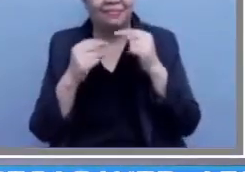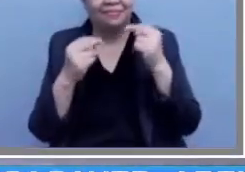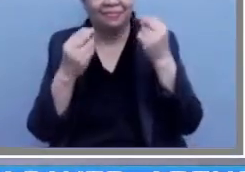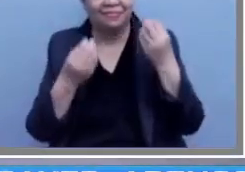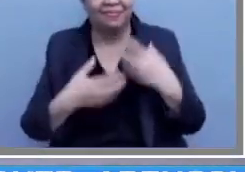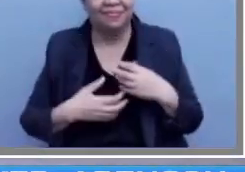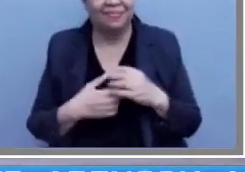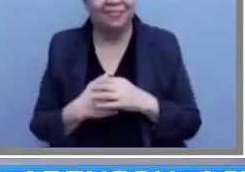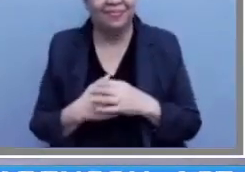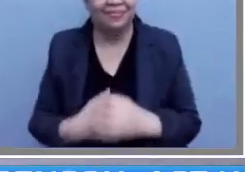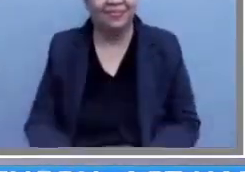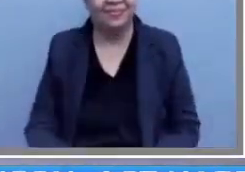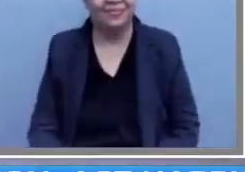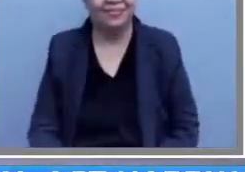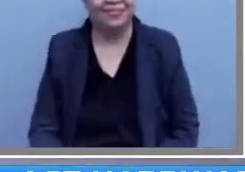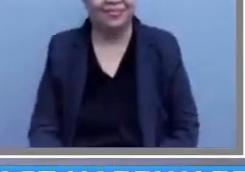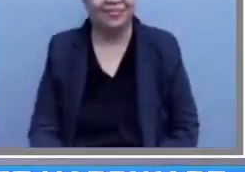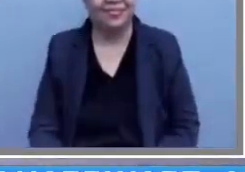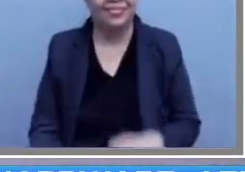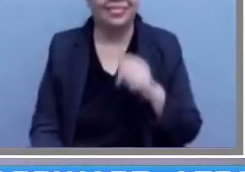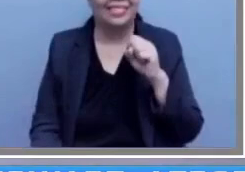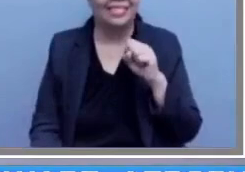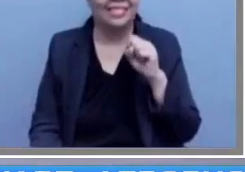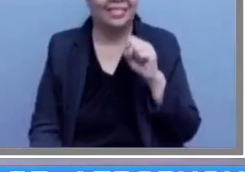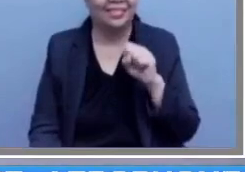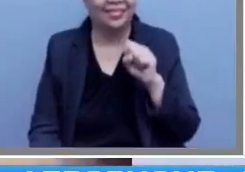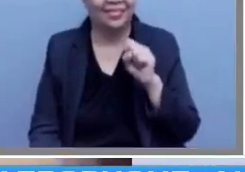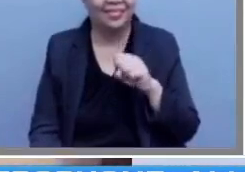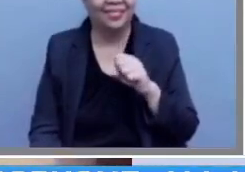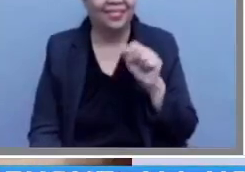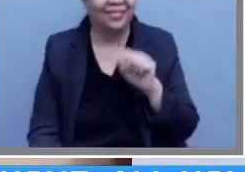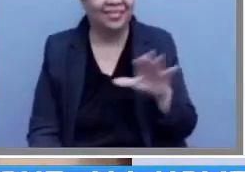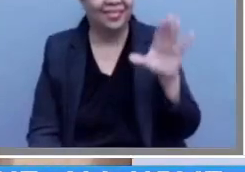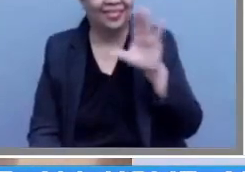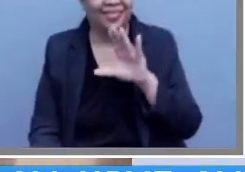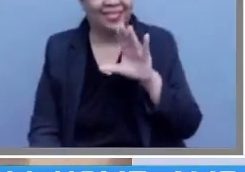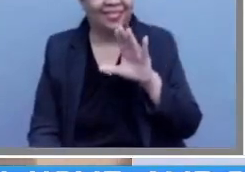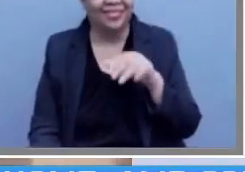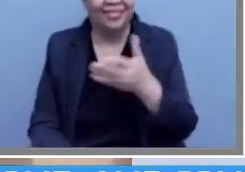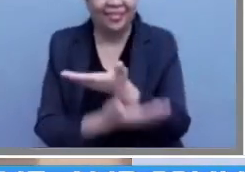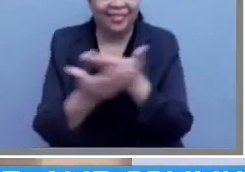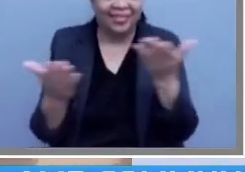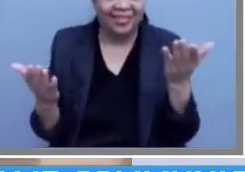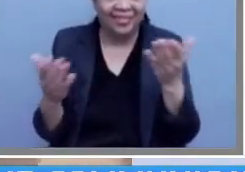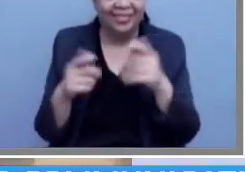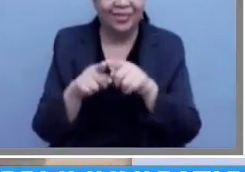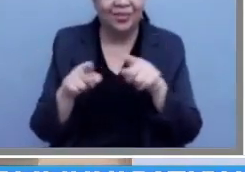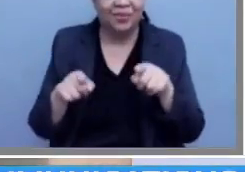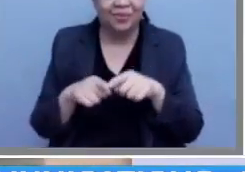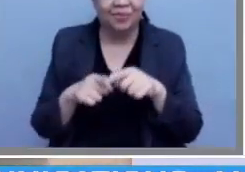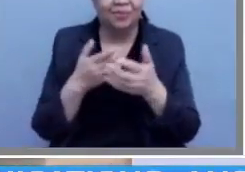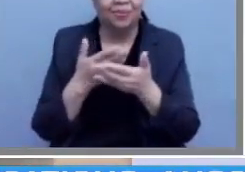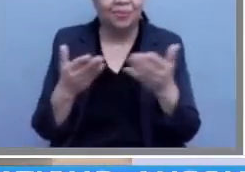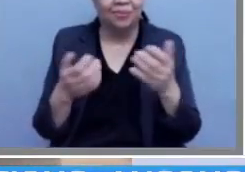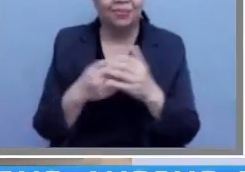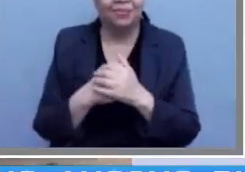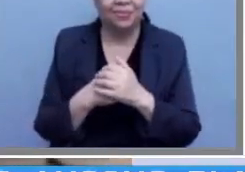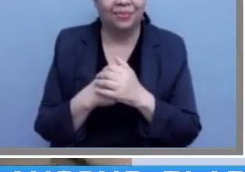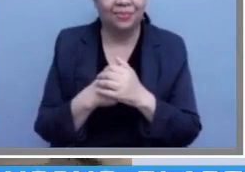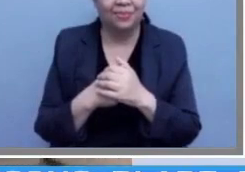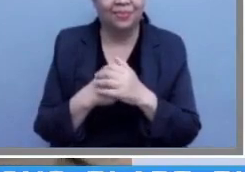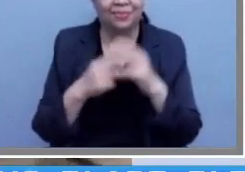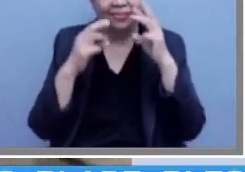staro ng magandang umaga sa inyo at ganun din sa mga nanonood